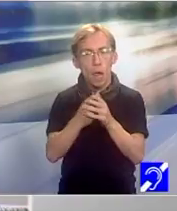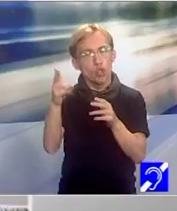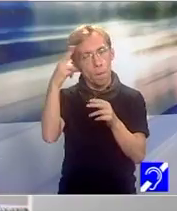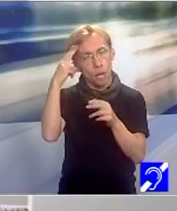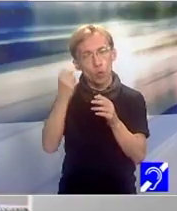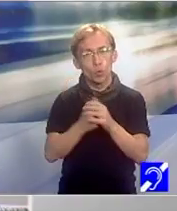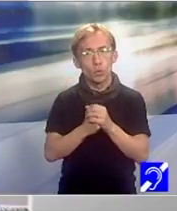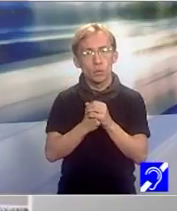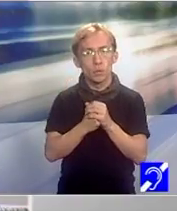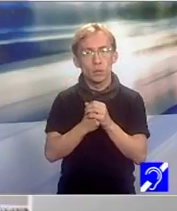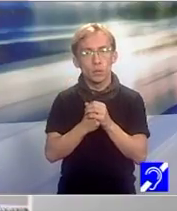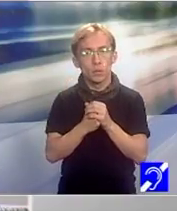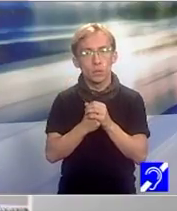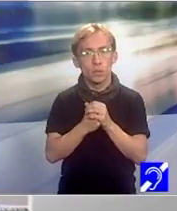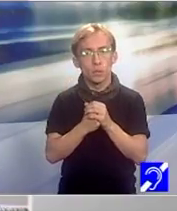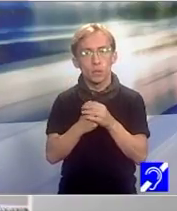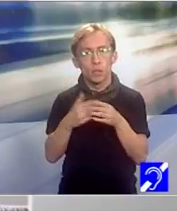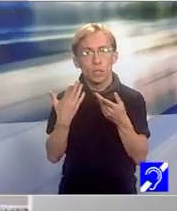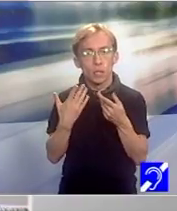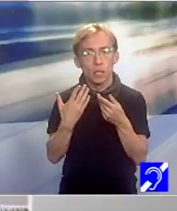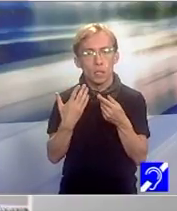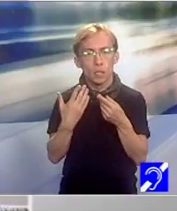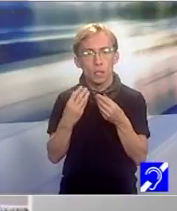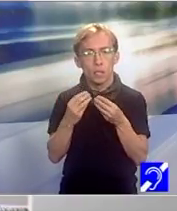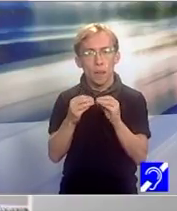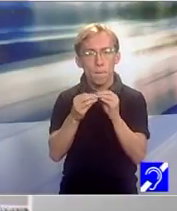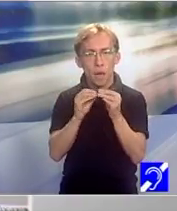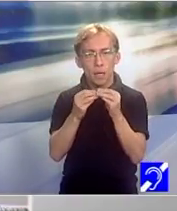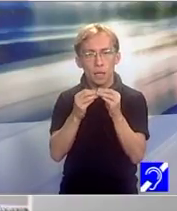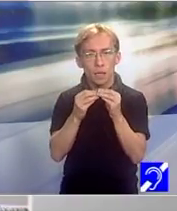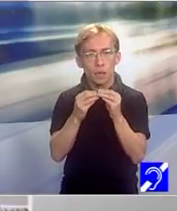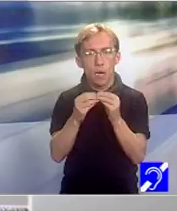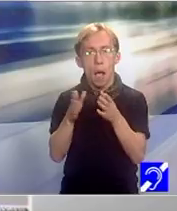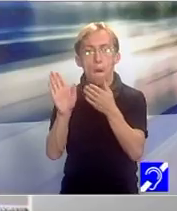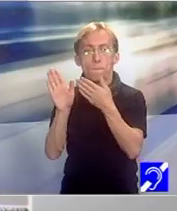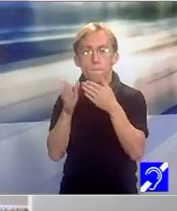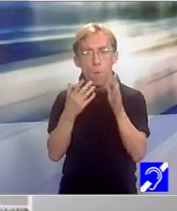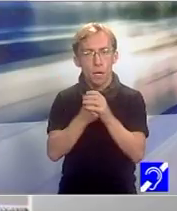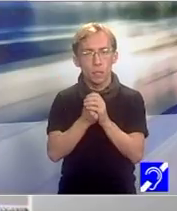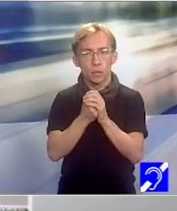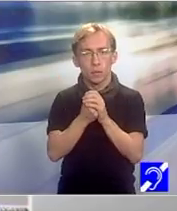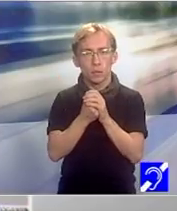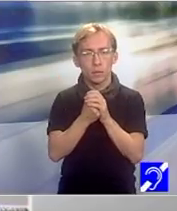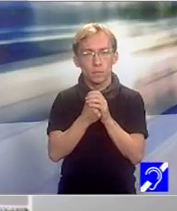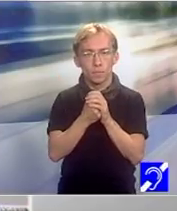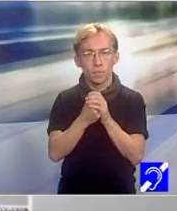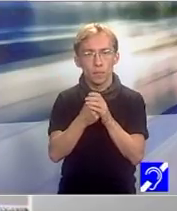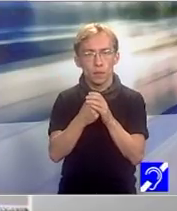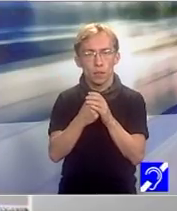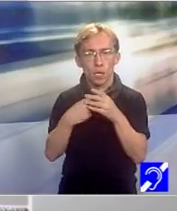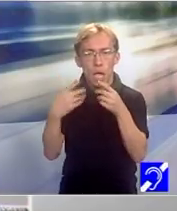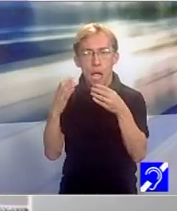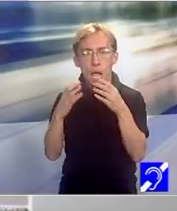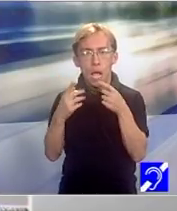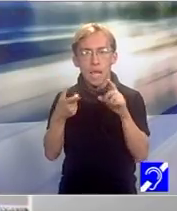cunoscute sunt prin degranularea mastocitelor, practic în momentul în care are loc un traumatism sau interacționezi cu